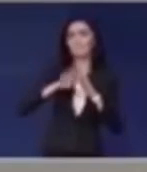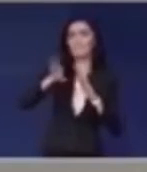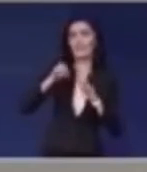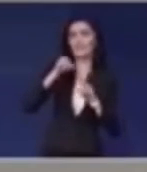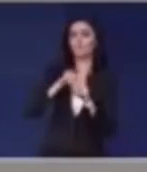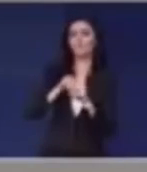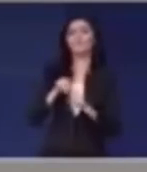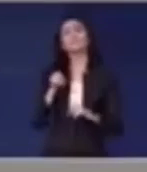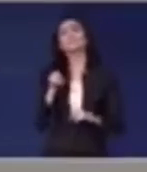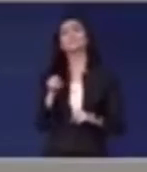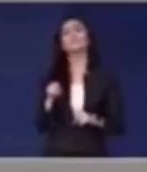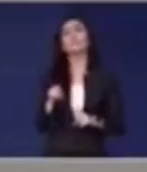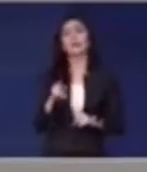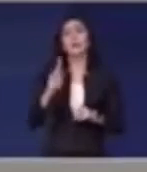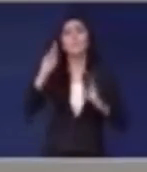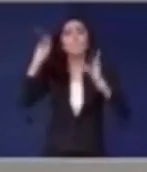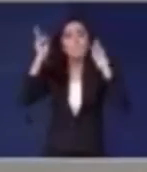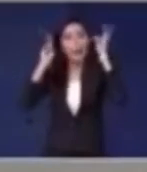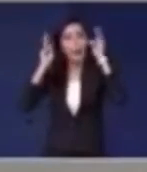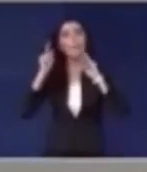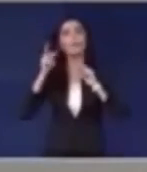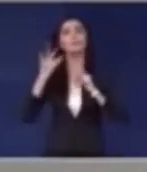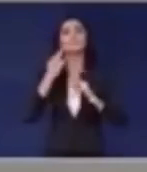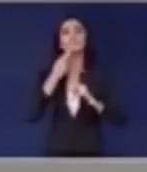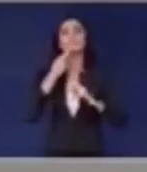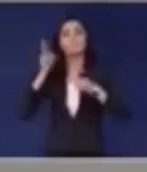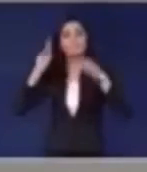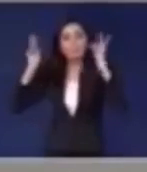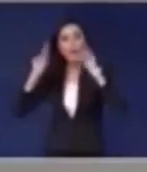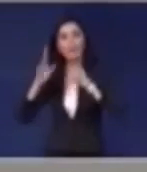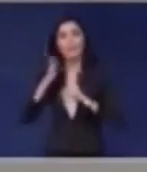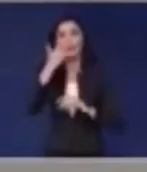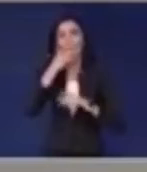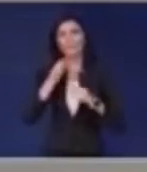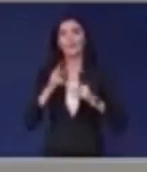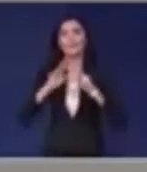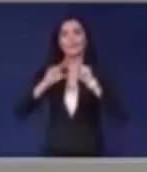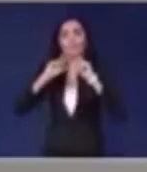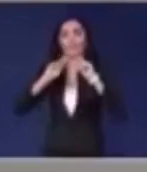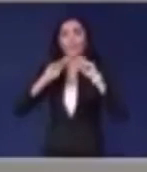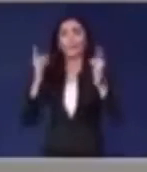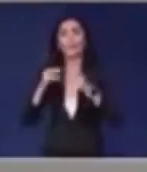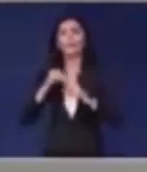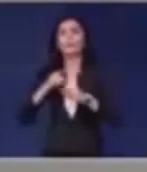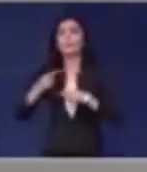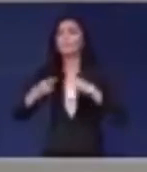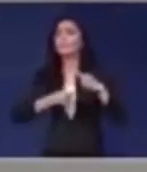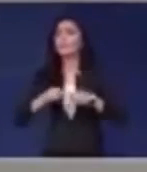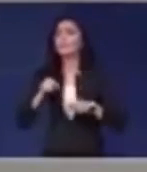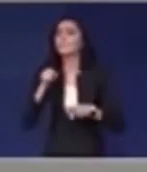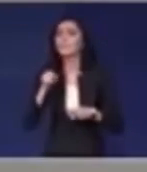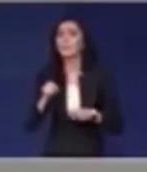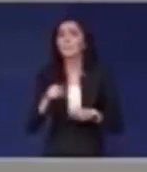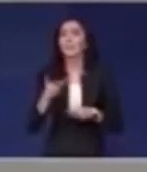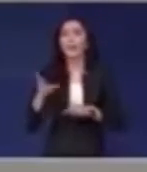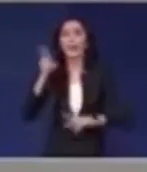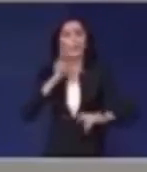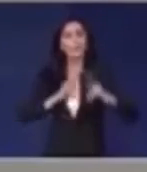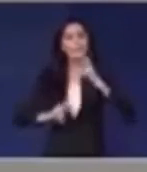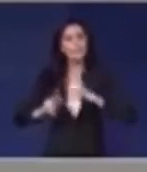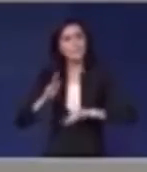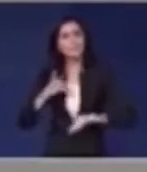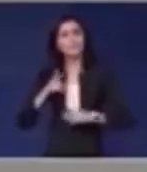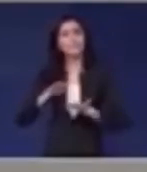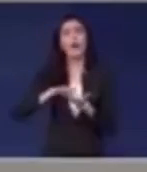çerçevesinde berber Kuaför bu güzellik salonu gibi işletmeler ile giyim eşyası